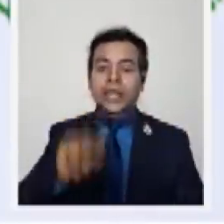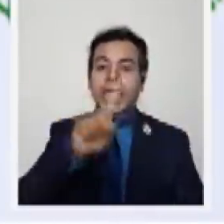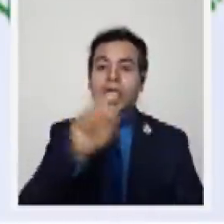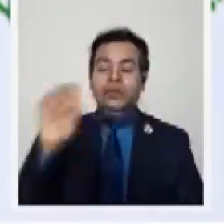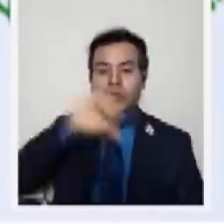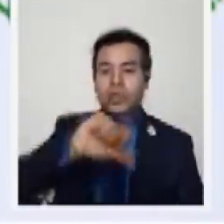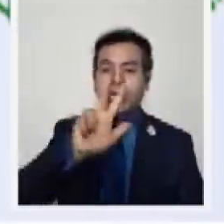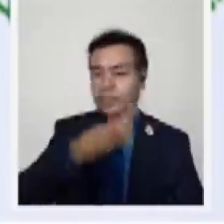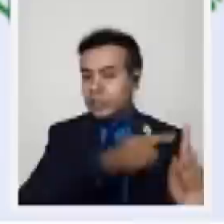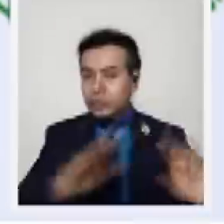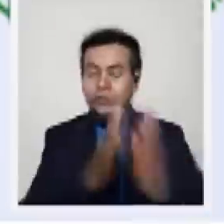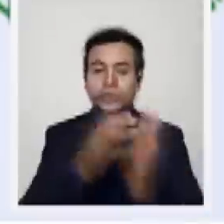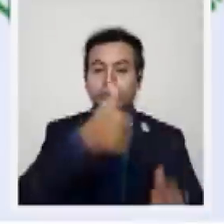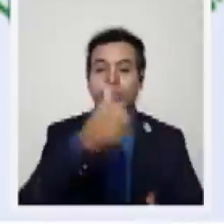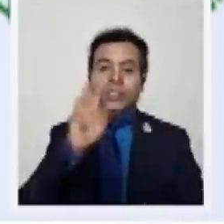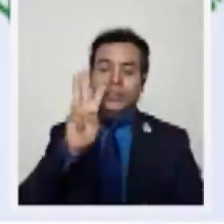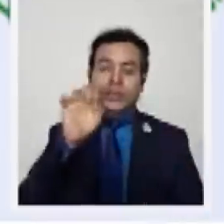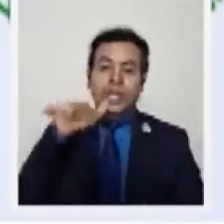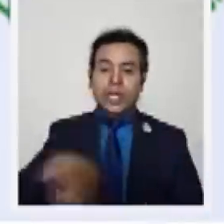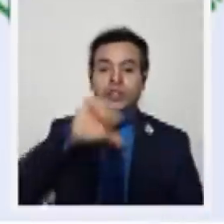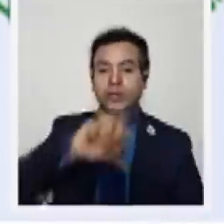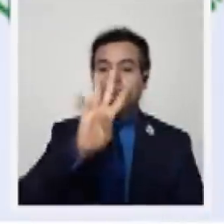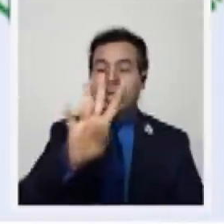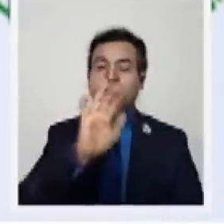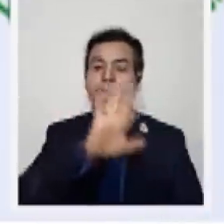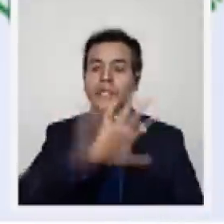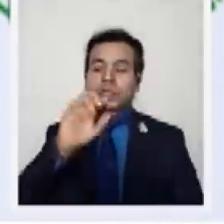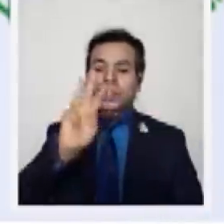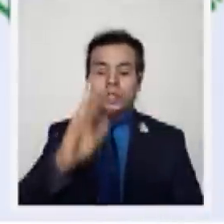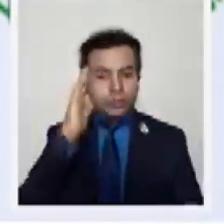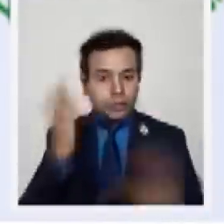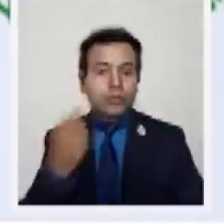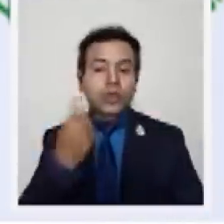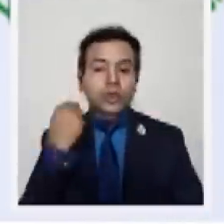বিশ্ব পরিস্থিতি, 24 ঘন্টায় শনাক্ত 1,13,198 জন, এ পর্যন্ত